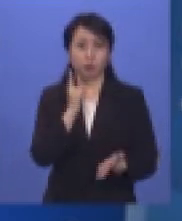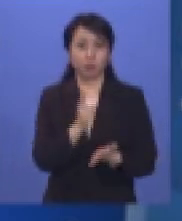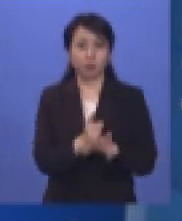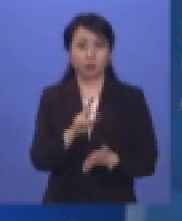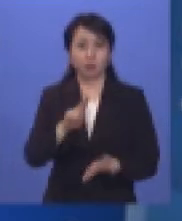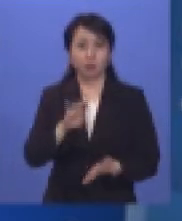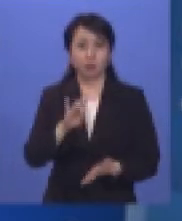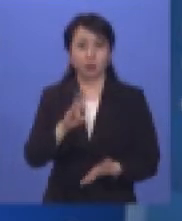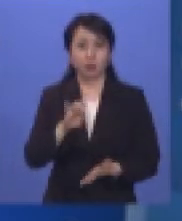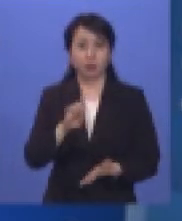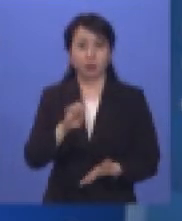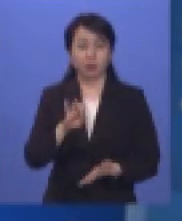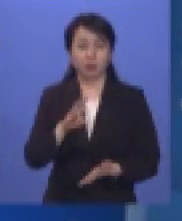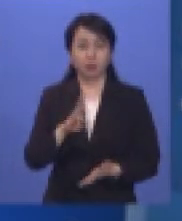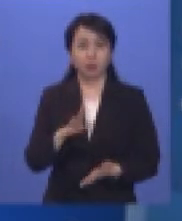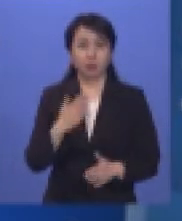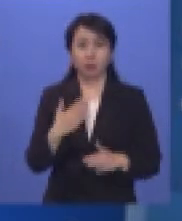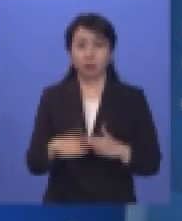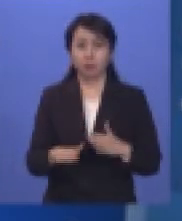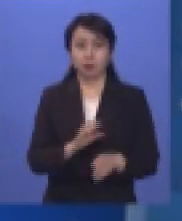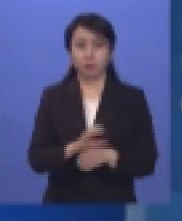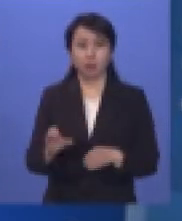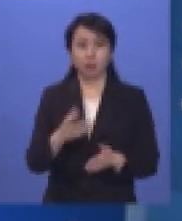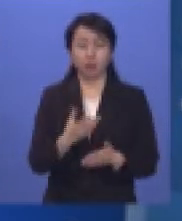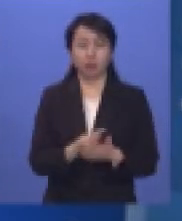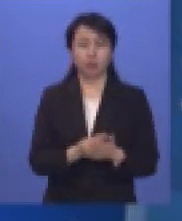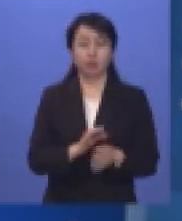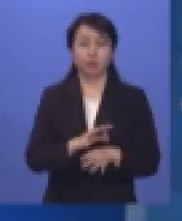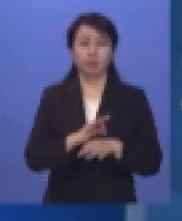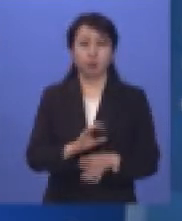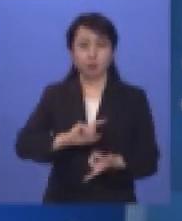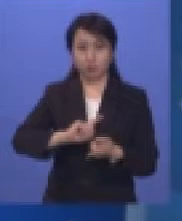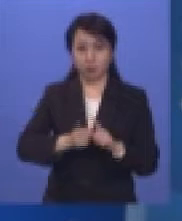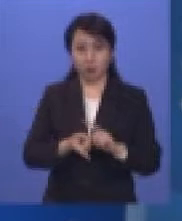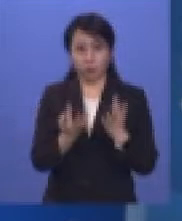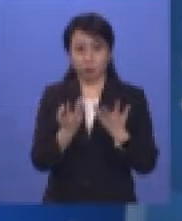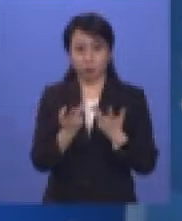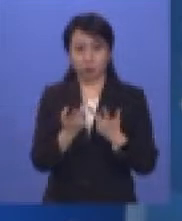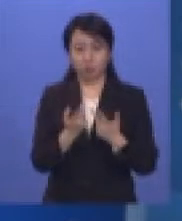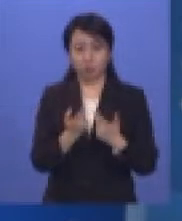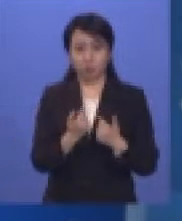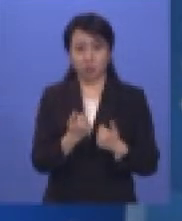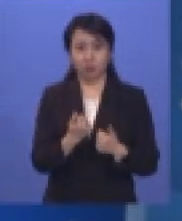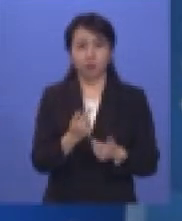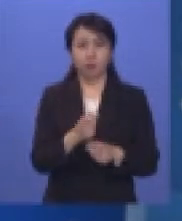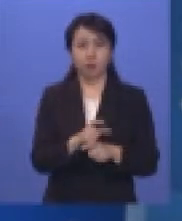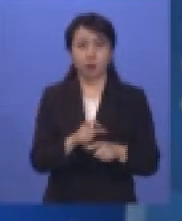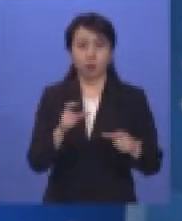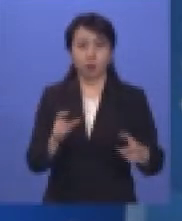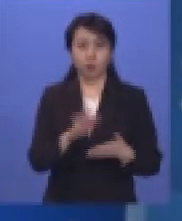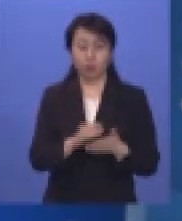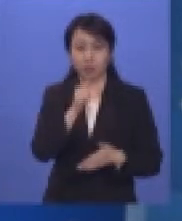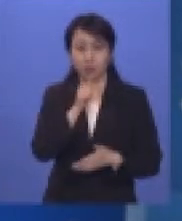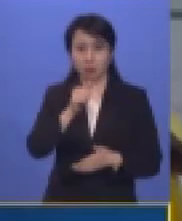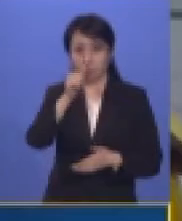суд обязал Севказэнергосбыт прекратить произведение начислений и произвести перерасчет начислений потребителям в